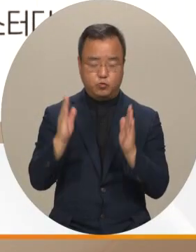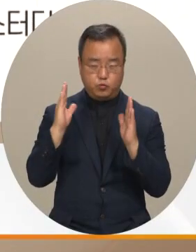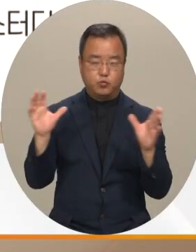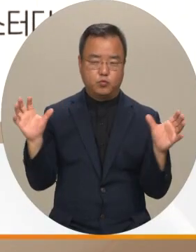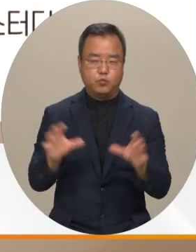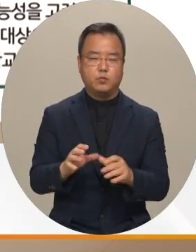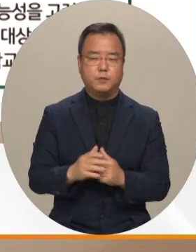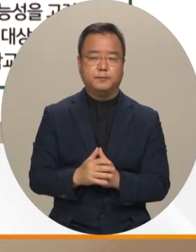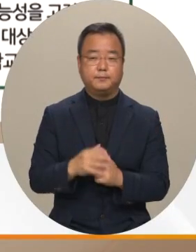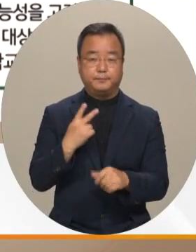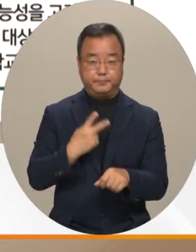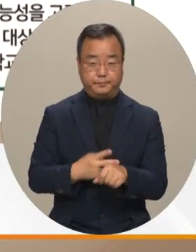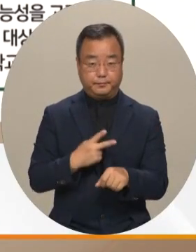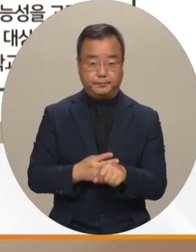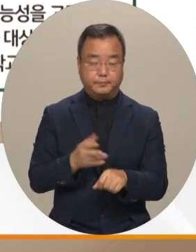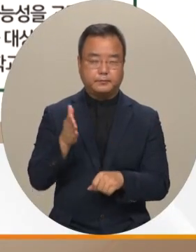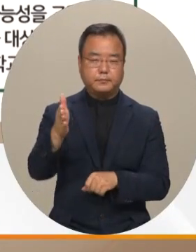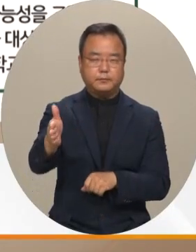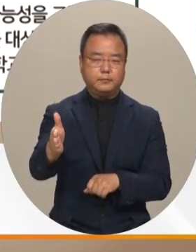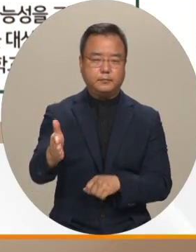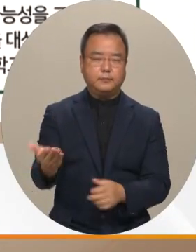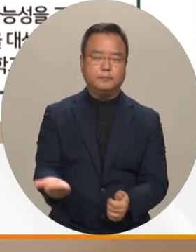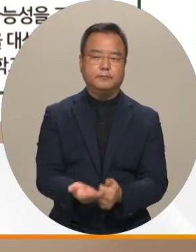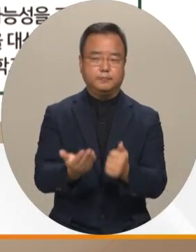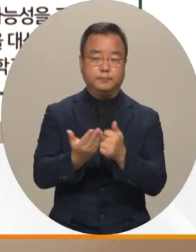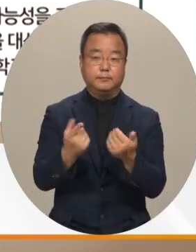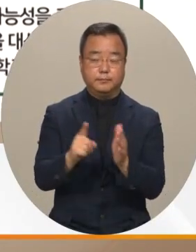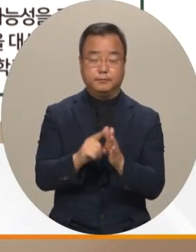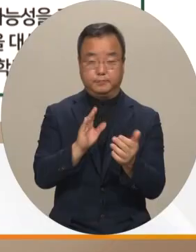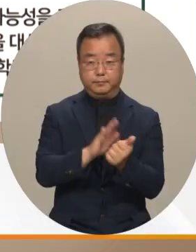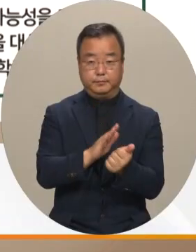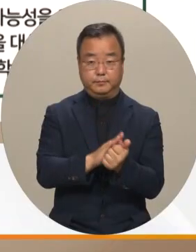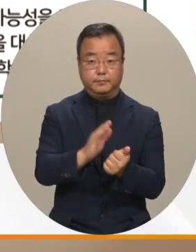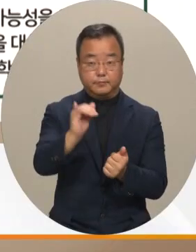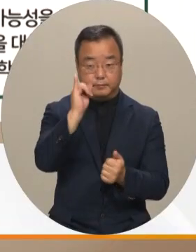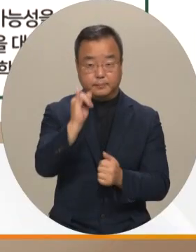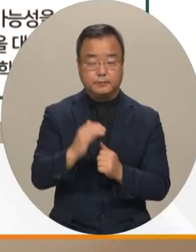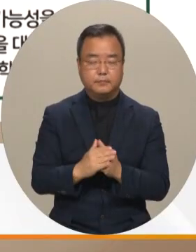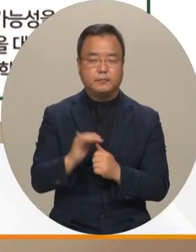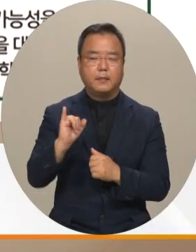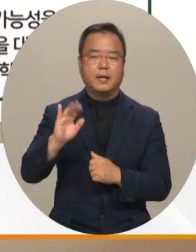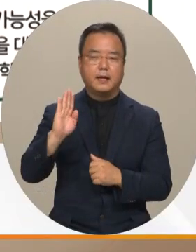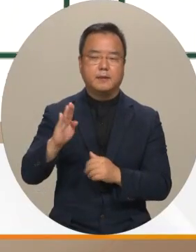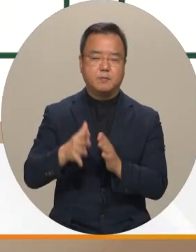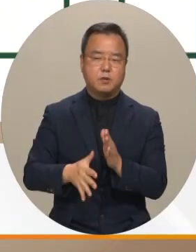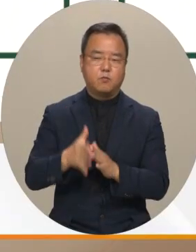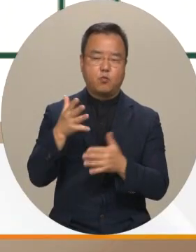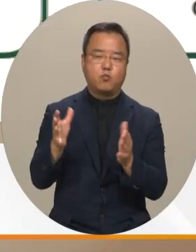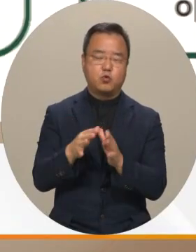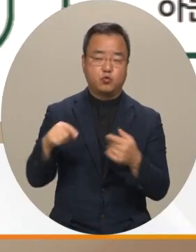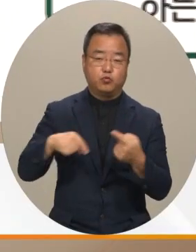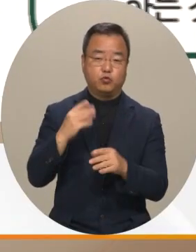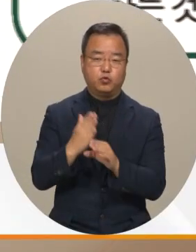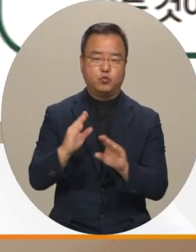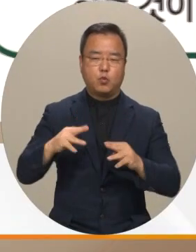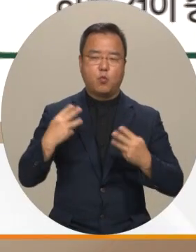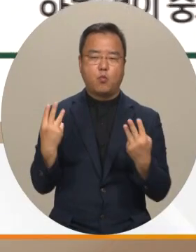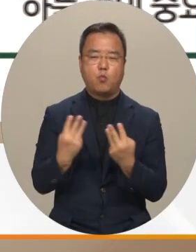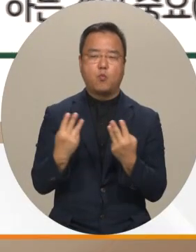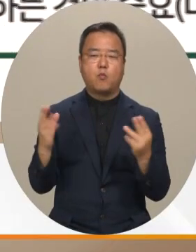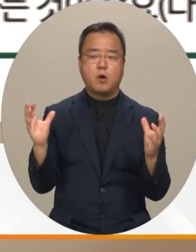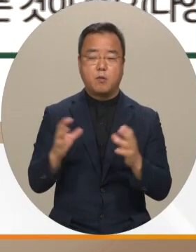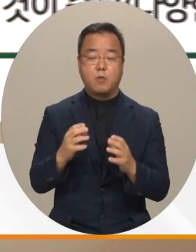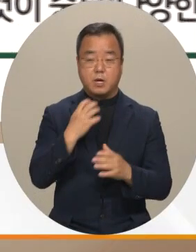합니다이 교사의 전문성을 기르기 위한 지원도 있 있는데요 IB 본부에서 직접 운영하는 워크숍뿐만 아니라 경기